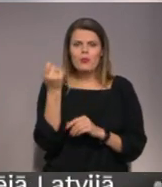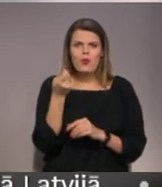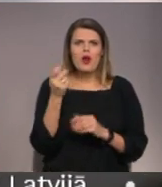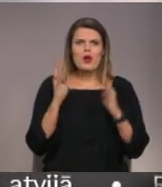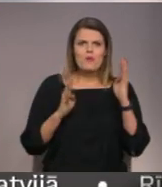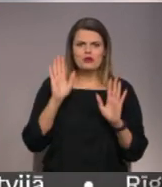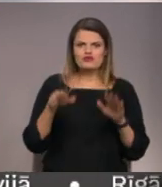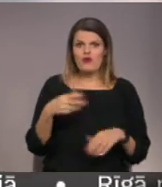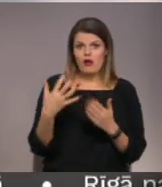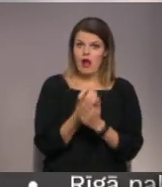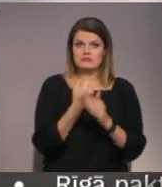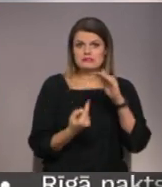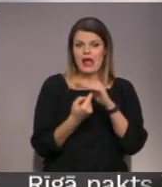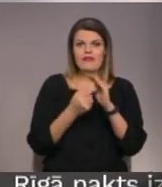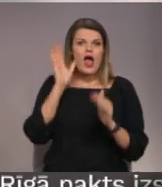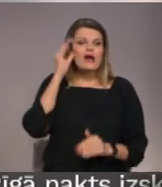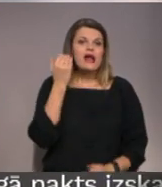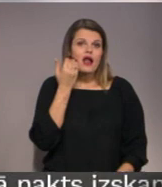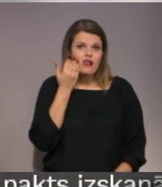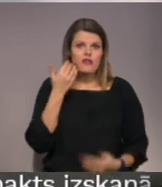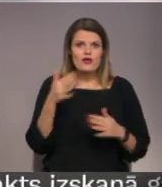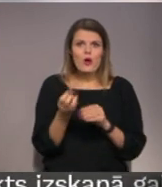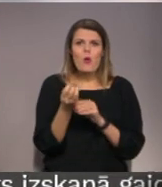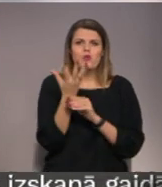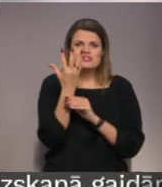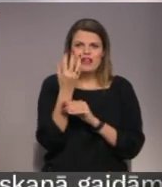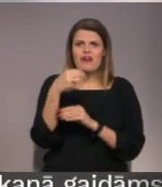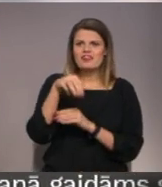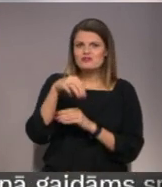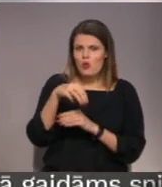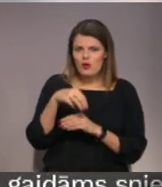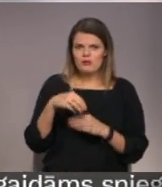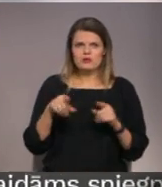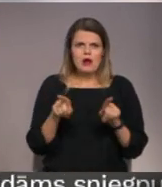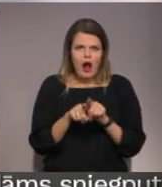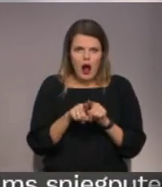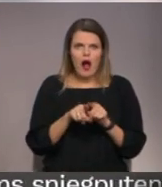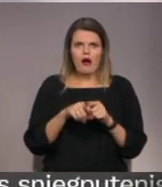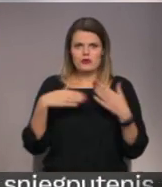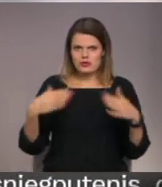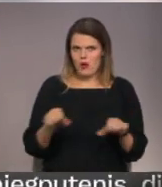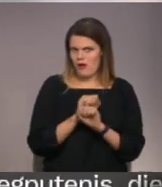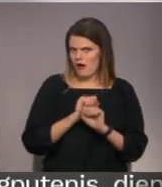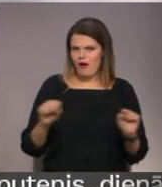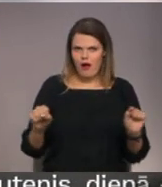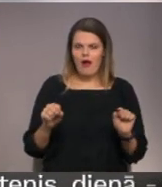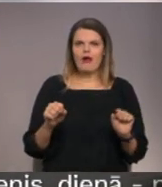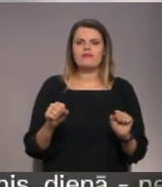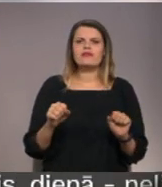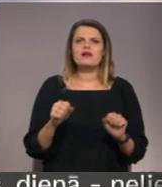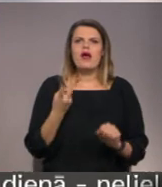mežos atrodamas gailenes un uzziedējušas vizbulītes. Necerēti agri šogad sākušas tecēt arī kļāvu sulas. Par